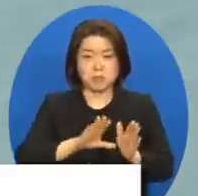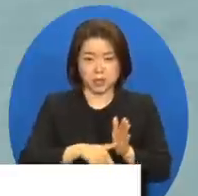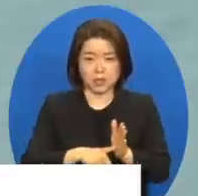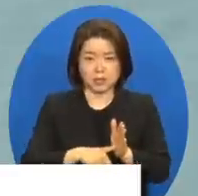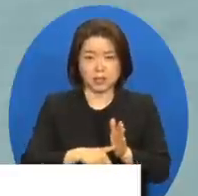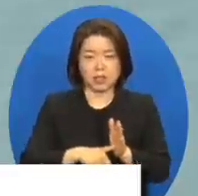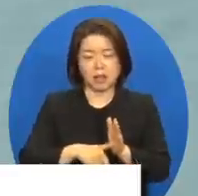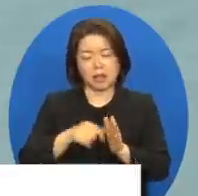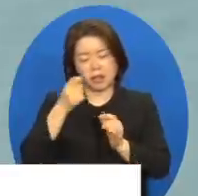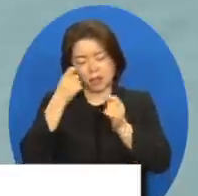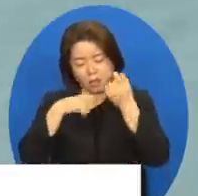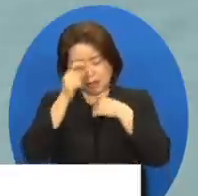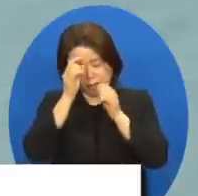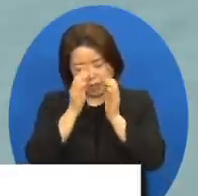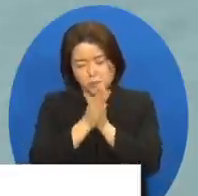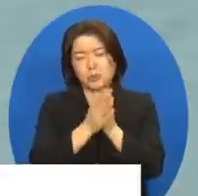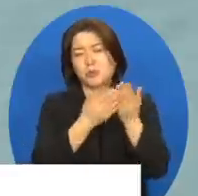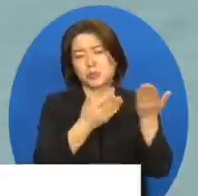울 수밖에 없는 일이죠.